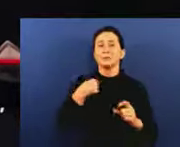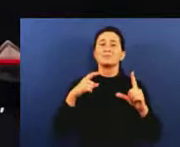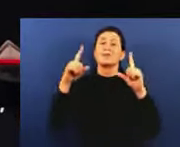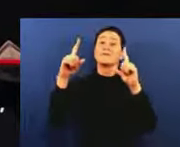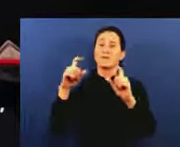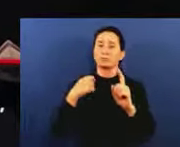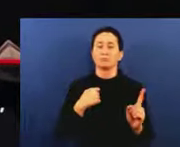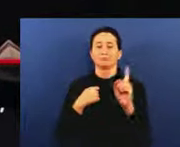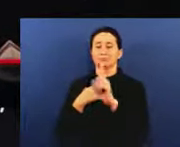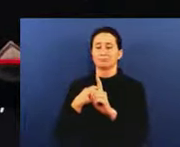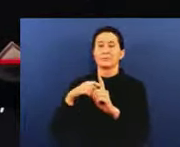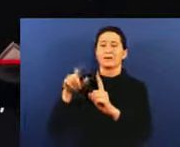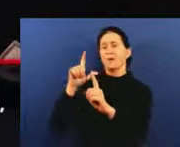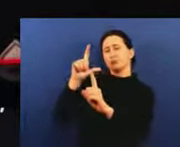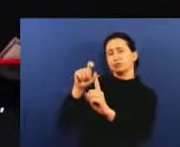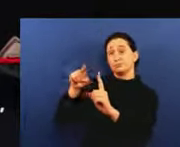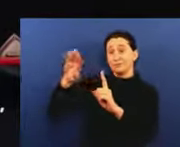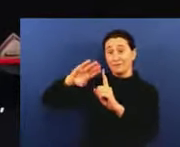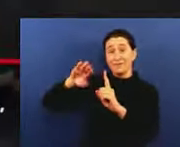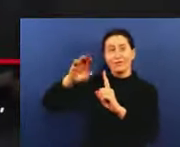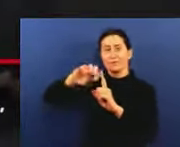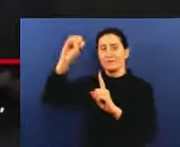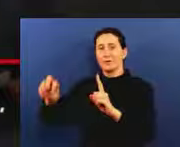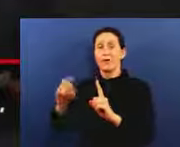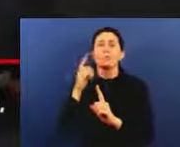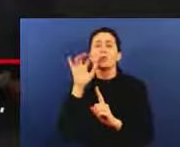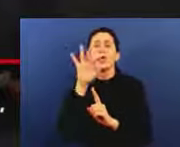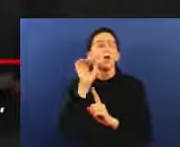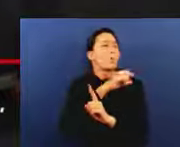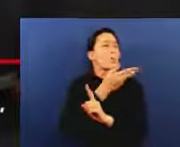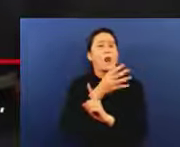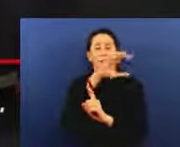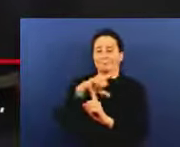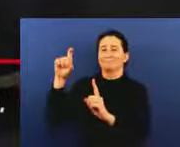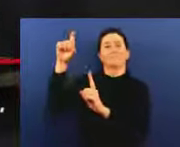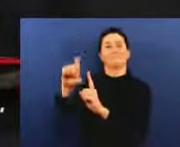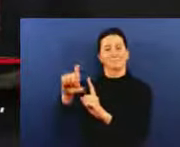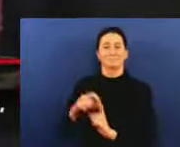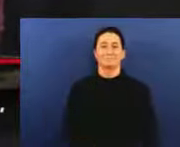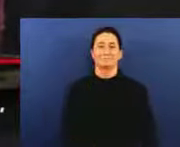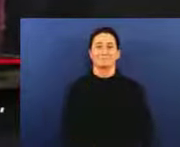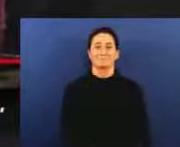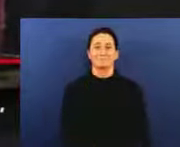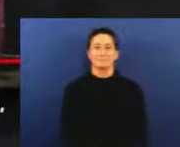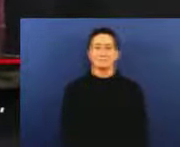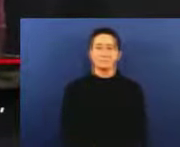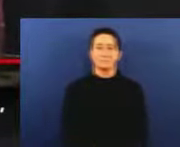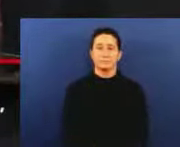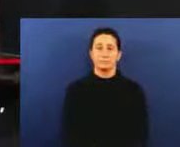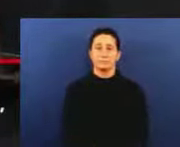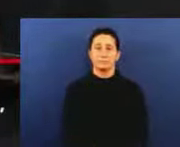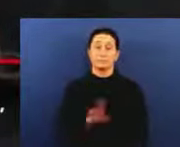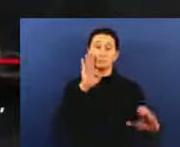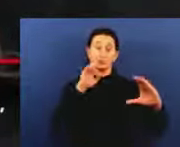ahal izateko. Argazki muntaia horiek egiterakoan Bizkaiko toki emblematikoak ere erabil daitezke atzaldea gisa.